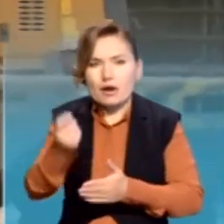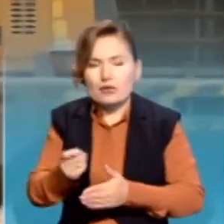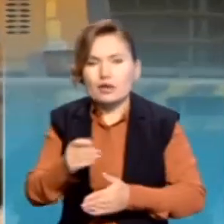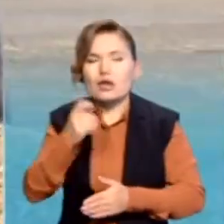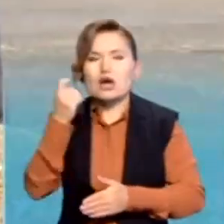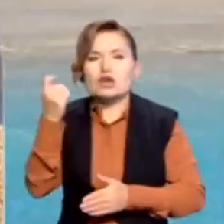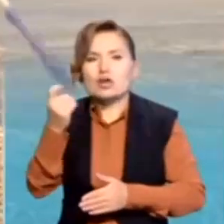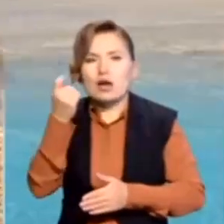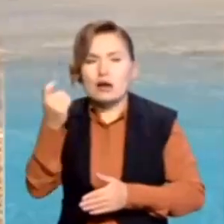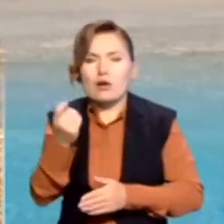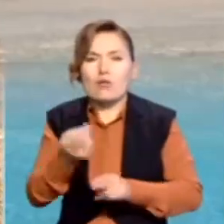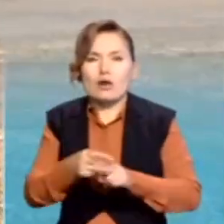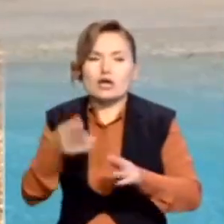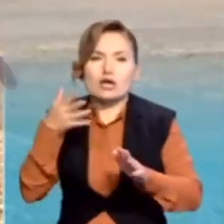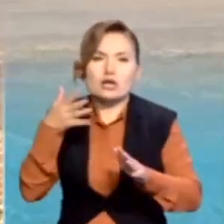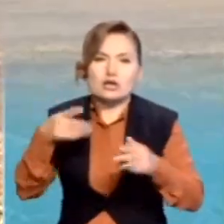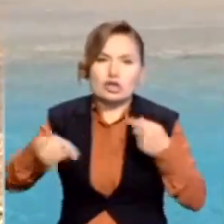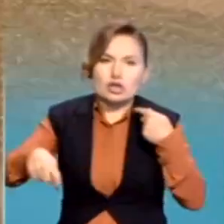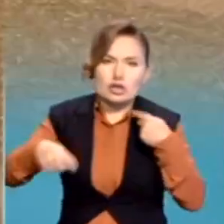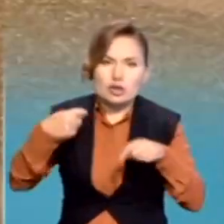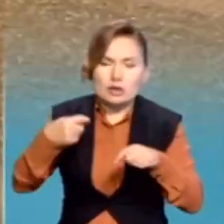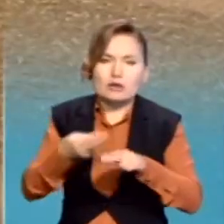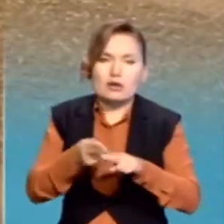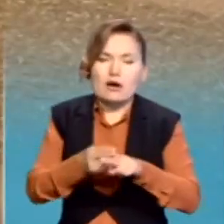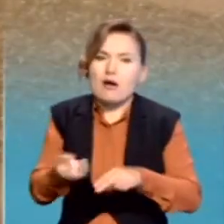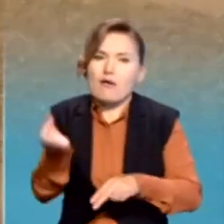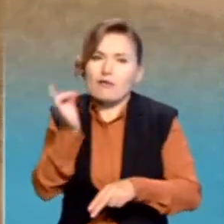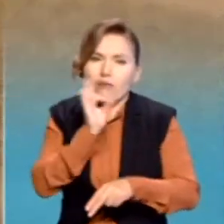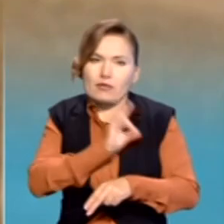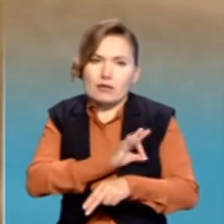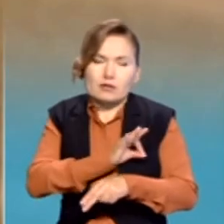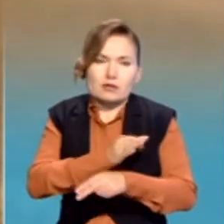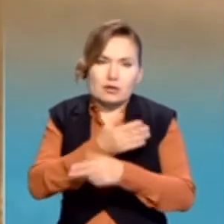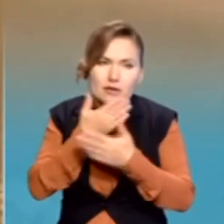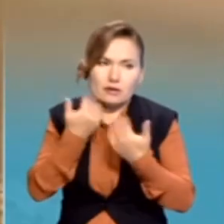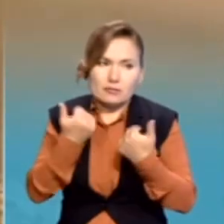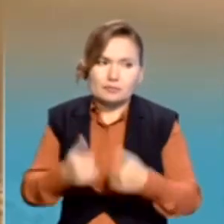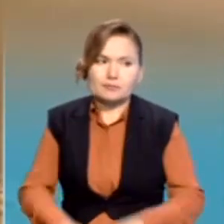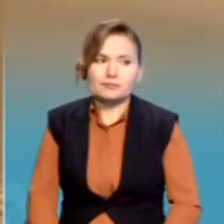шаруалардың шығыны ақталмай қалуы мүмкін. Сәбит Әлдебай, Қазақстан ұлттық телеарнасы.